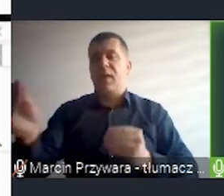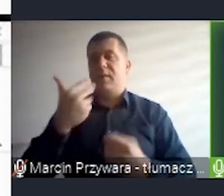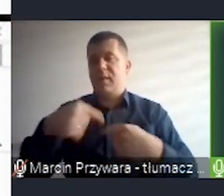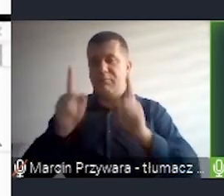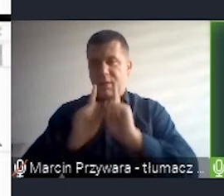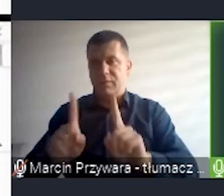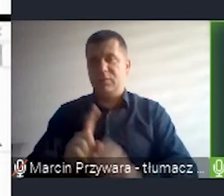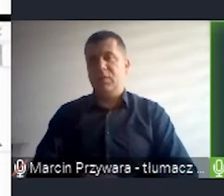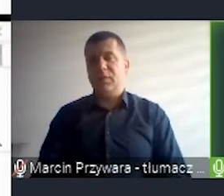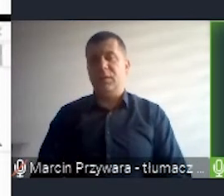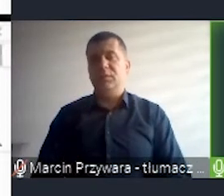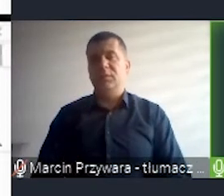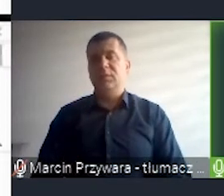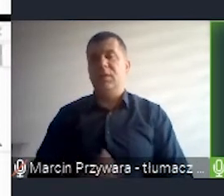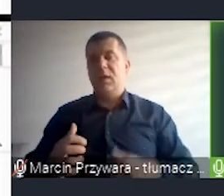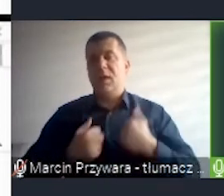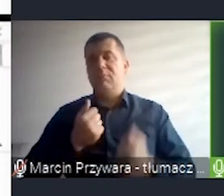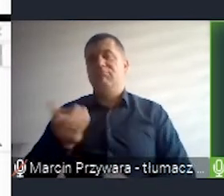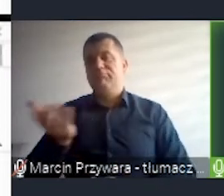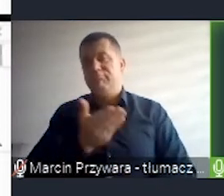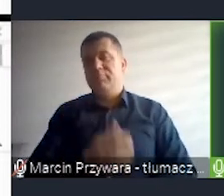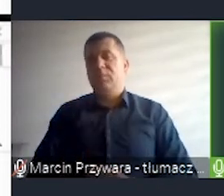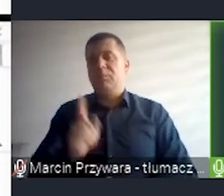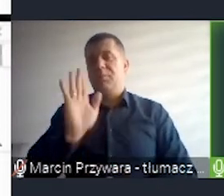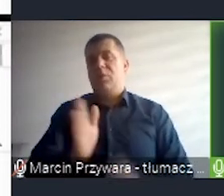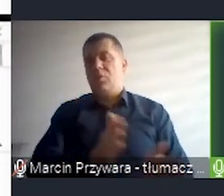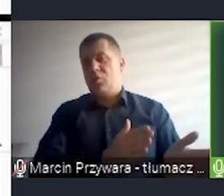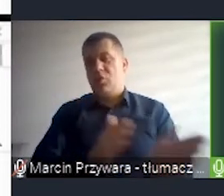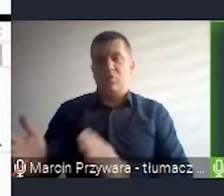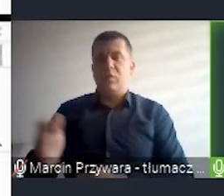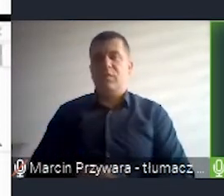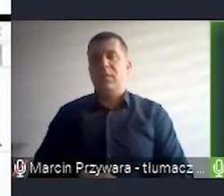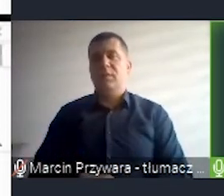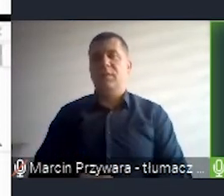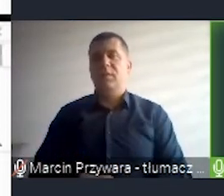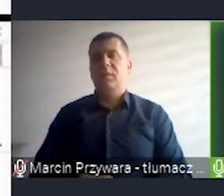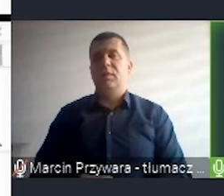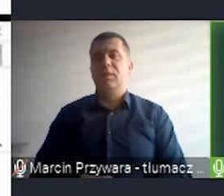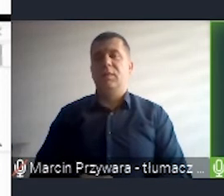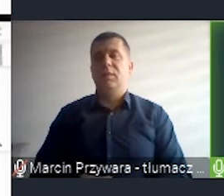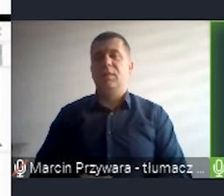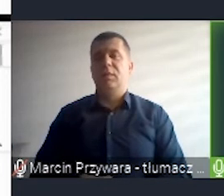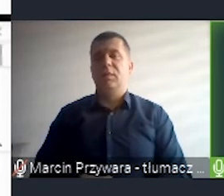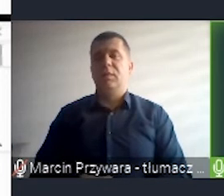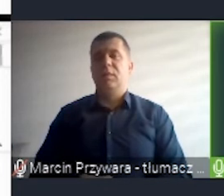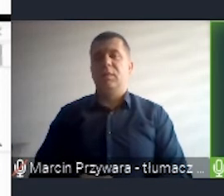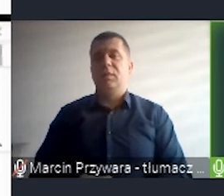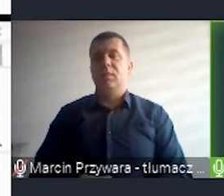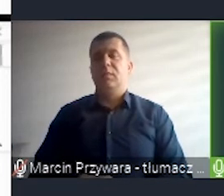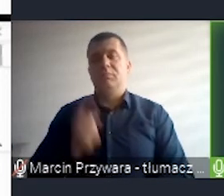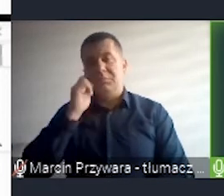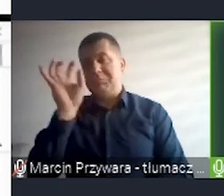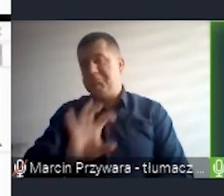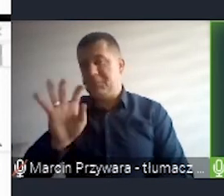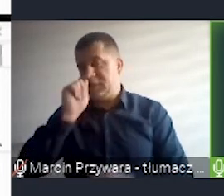nieprawidłowości, żebyście byli gotowi do gdzieś tam